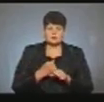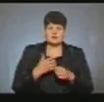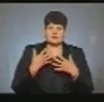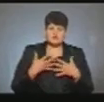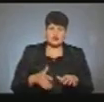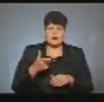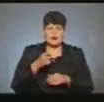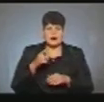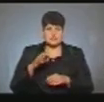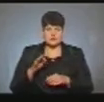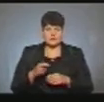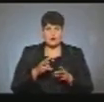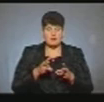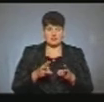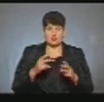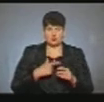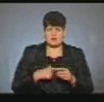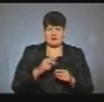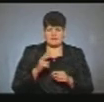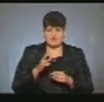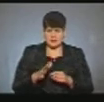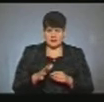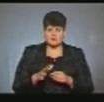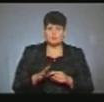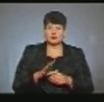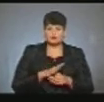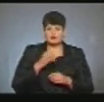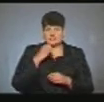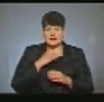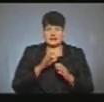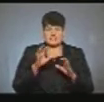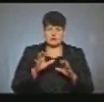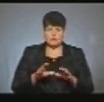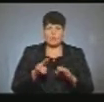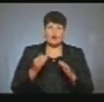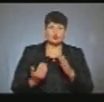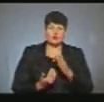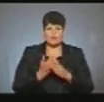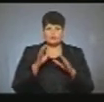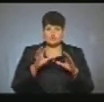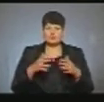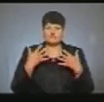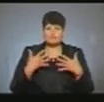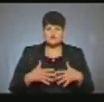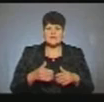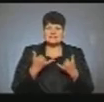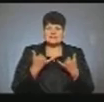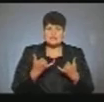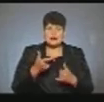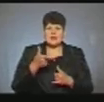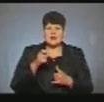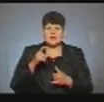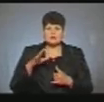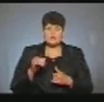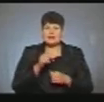газове опалення в себе в квартирі, тому що діяв старий закон. По новому закону вже зараз газовики не зможуть